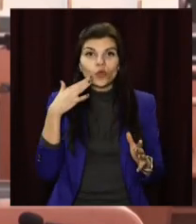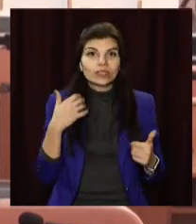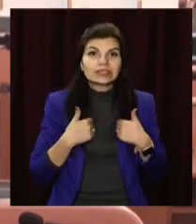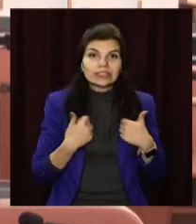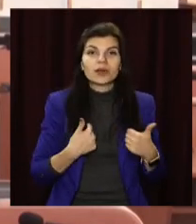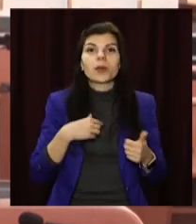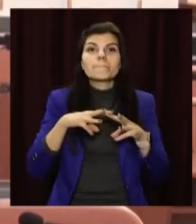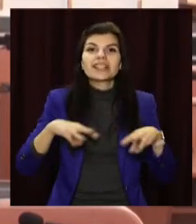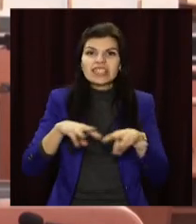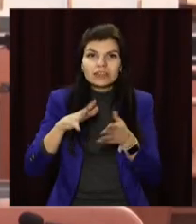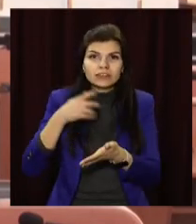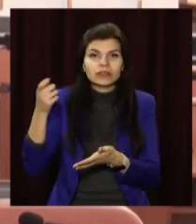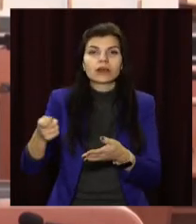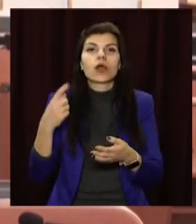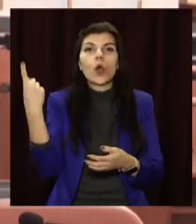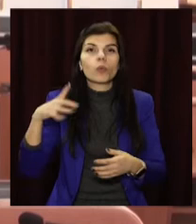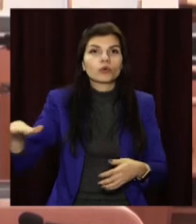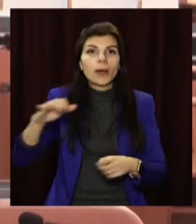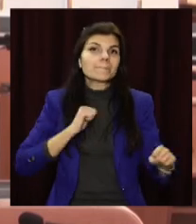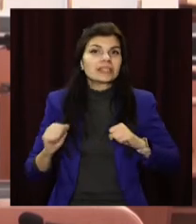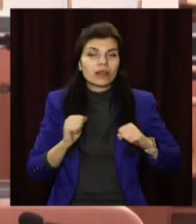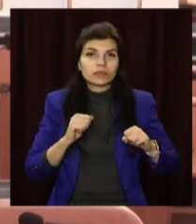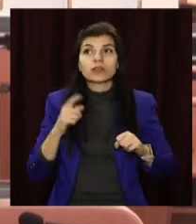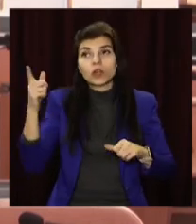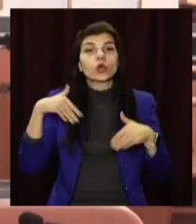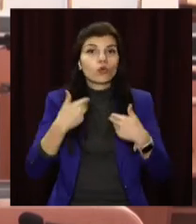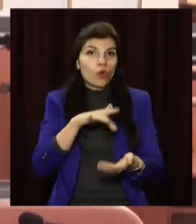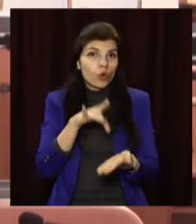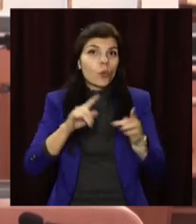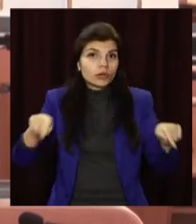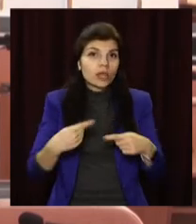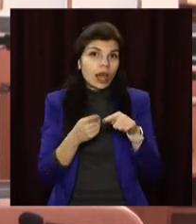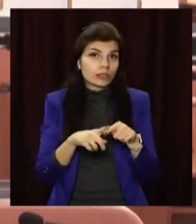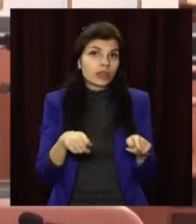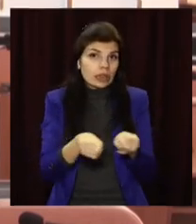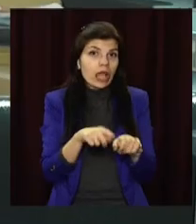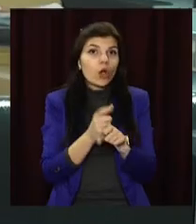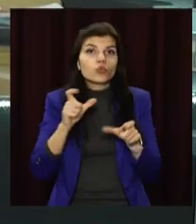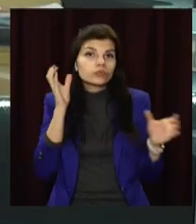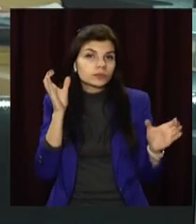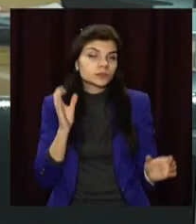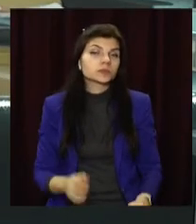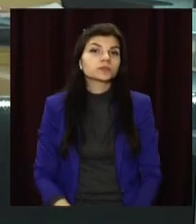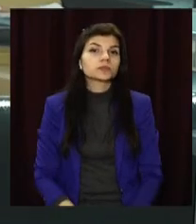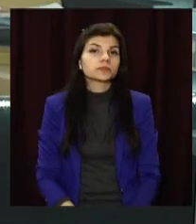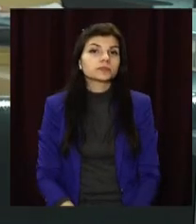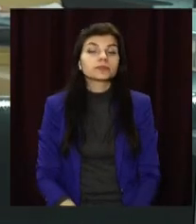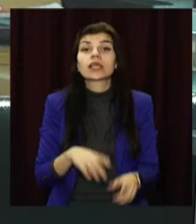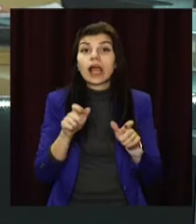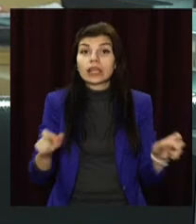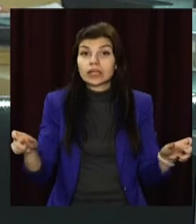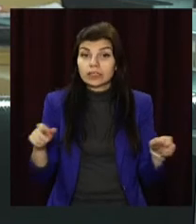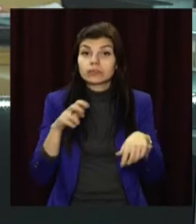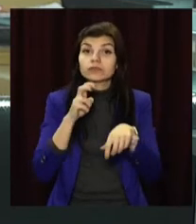Мы писали и в министерство, и в областную администрацию. По итогу они рекомендовали городу организовать эти громадские слушания. Лікарям у